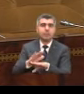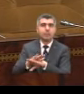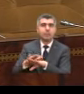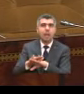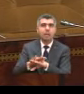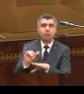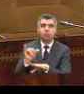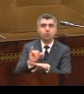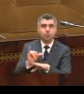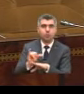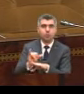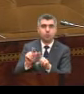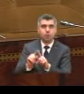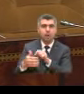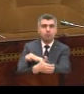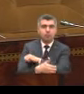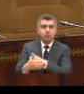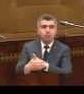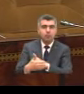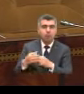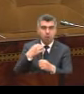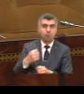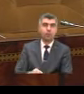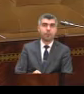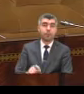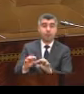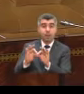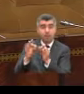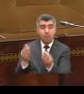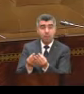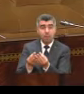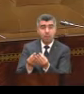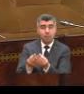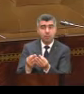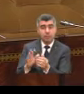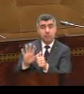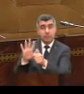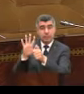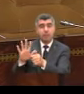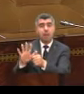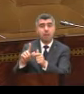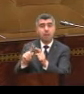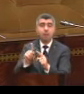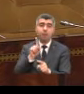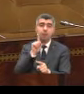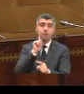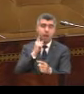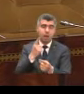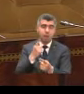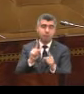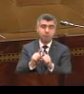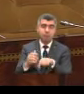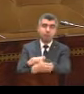من ظاهرة تأنيث الفقر، علما بأنه أسرة من أشهر 6 أسر تعيلها امرأة في وضعية